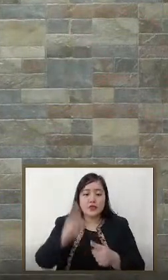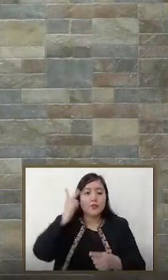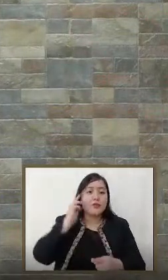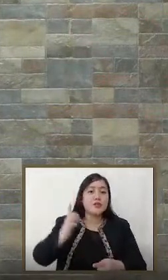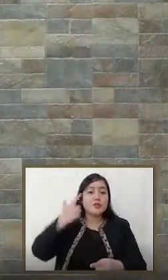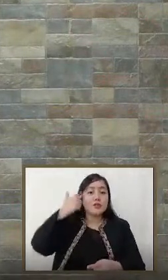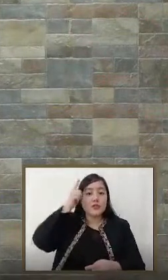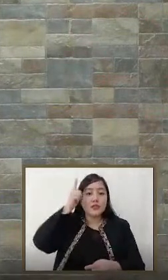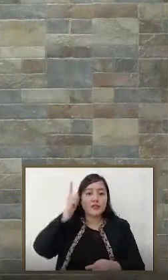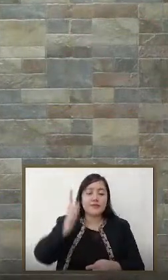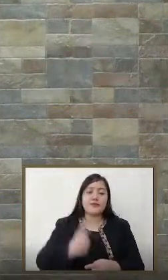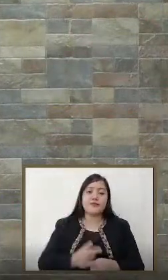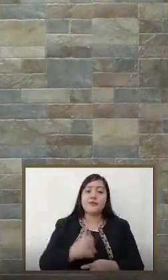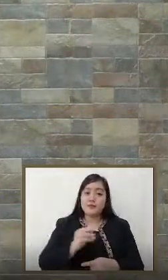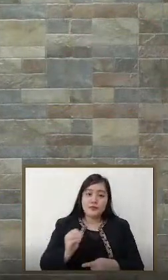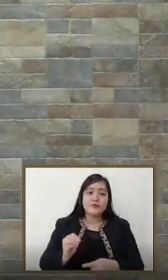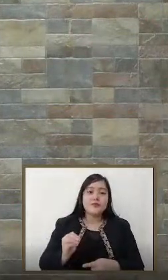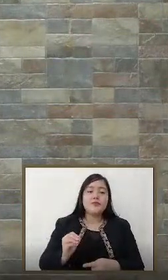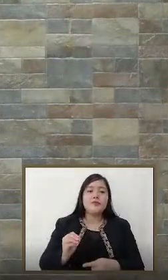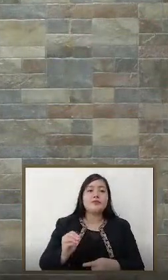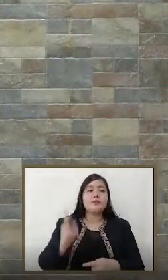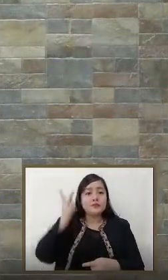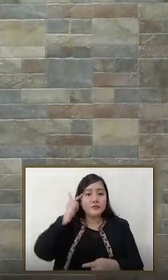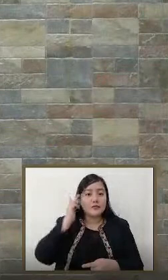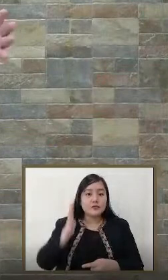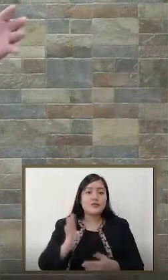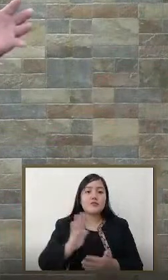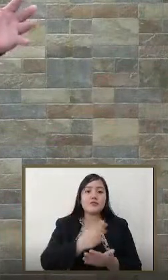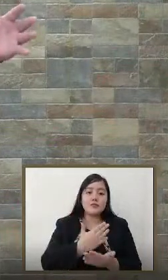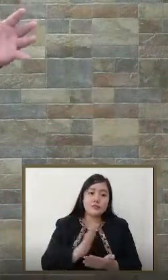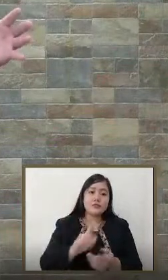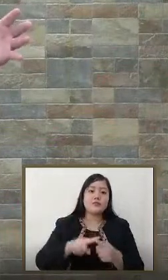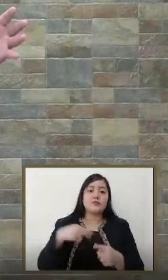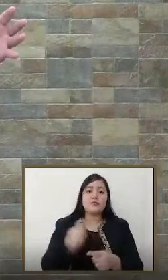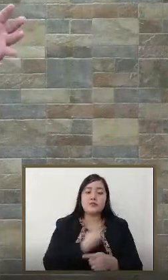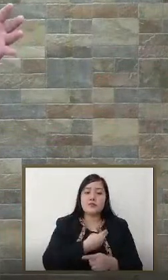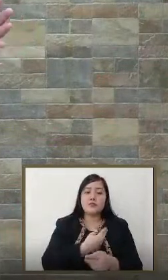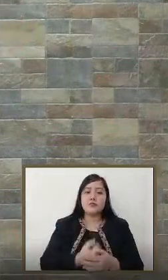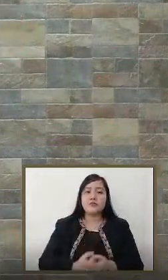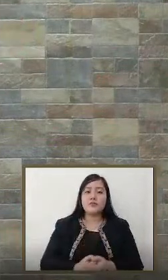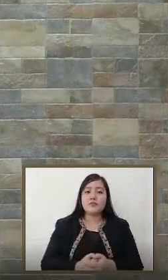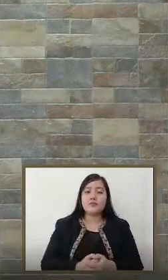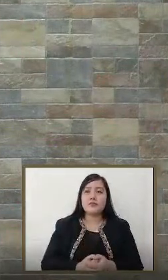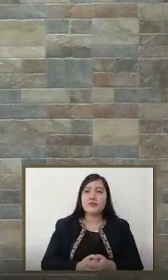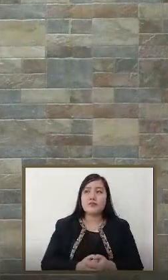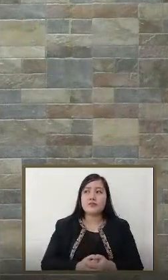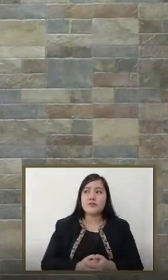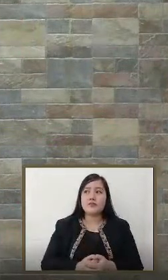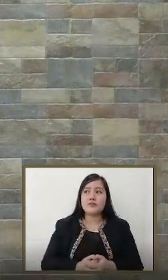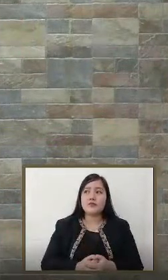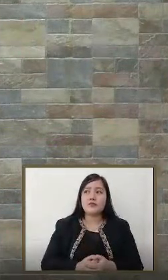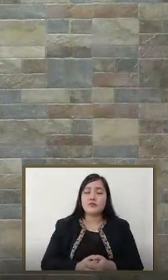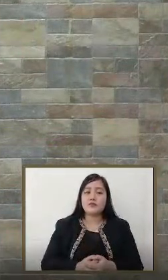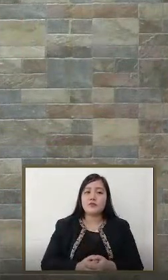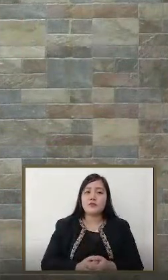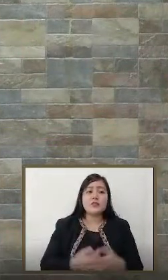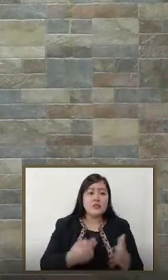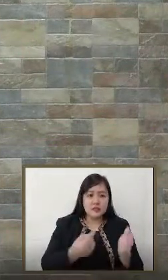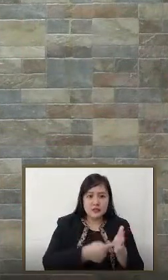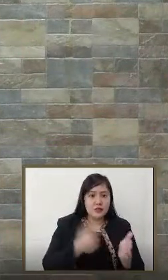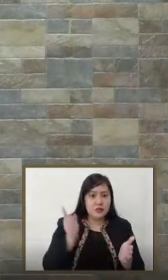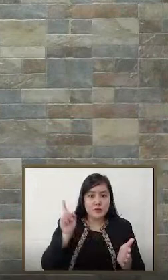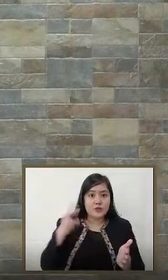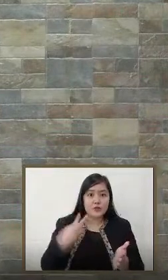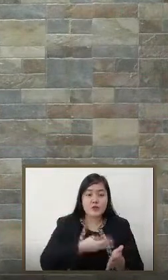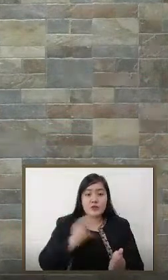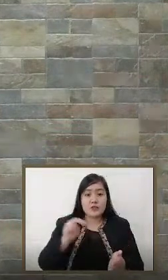yung isinishare sa atin na wala namang puknat eh. Ito lang kailangan, yung application lang eh.